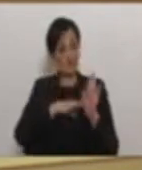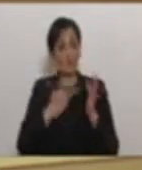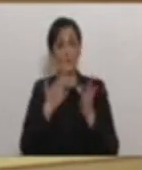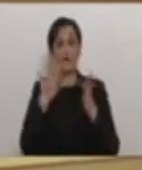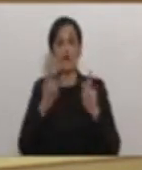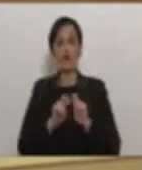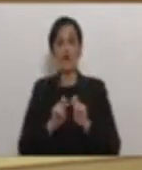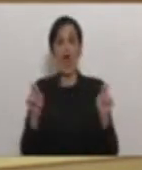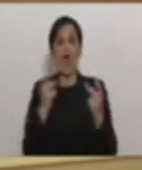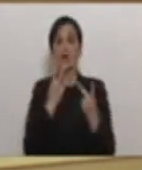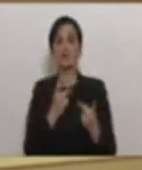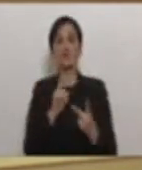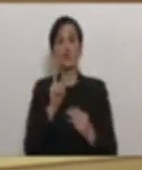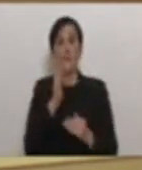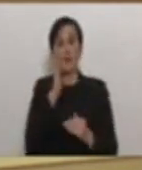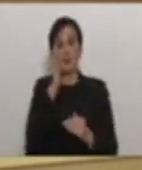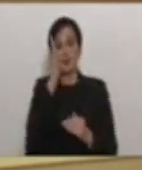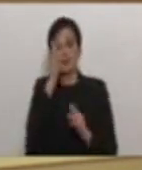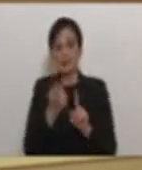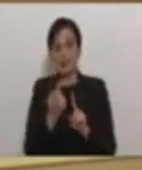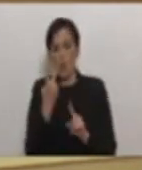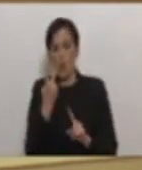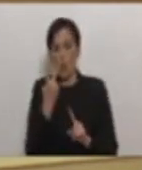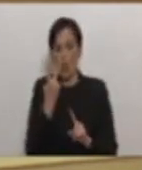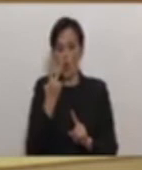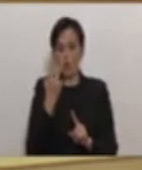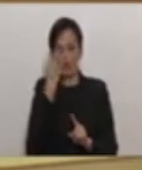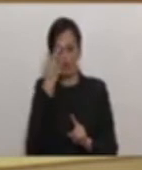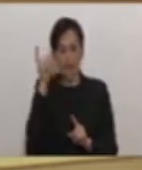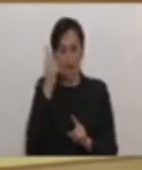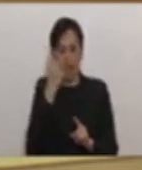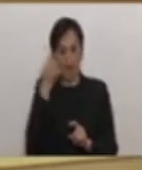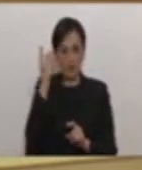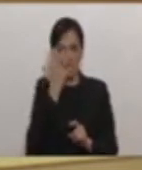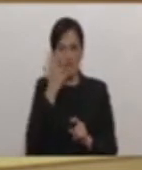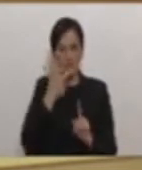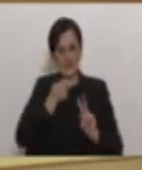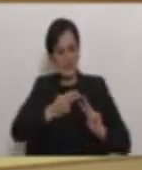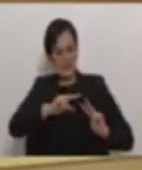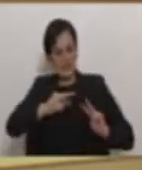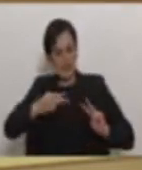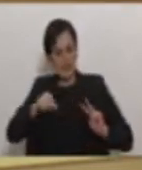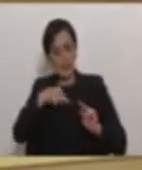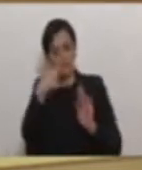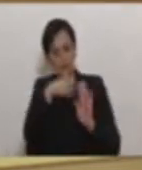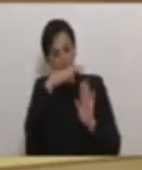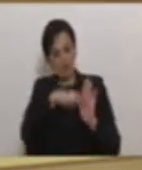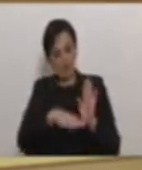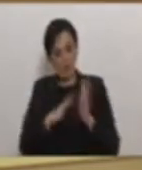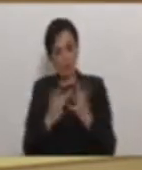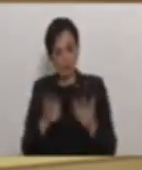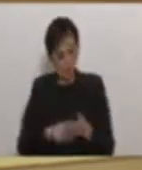იქნეს აცილებული მომავალში ორაზროვანი ინტერპრეტაციები კითხვარის მოთხოვნებთან დაკავშირებით. Madloba.